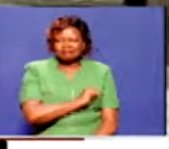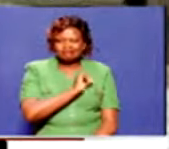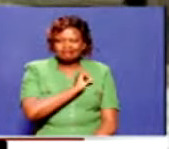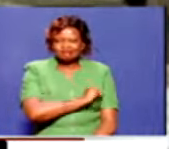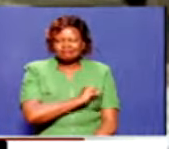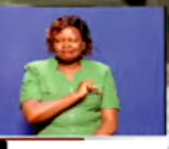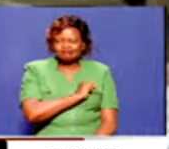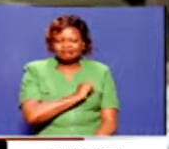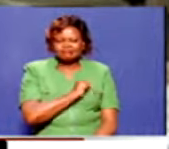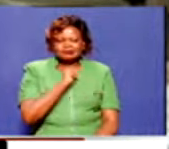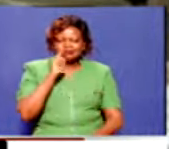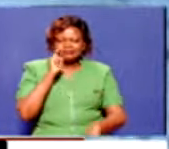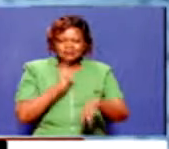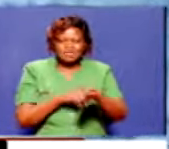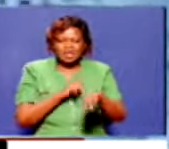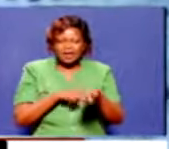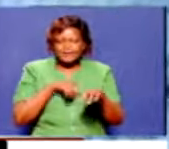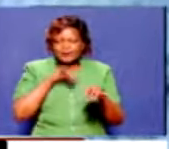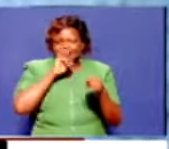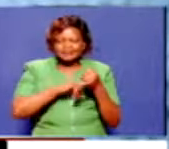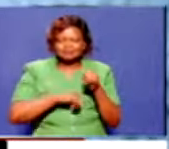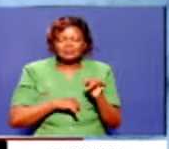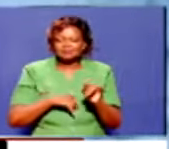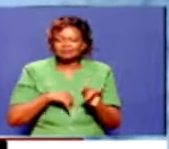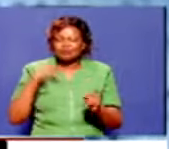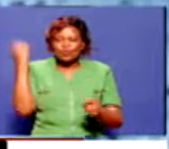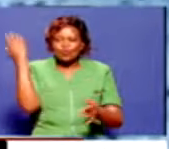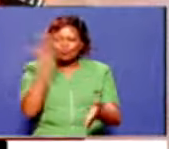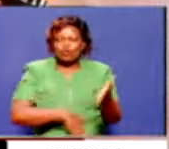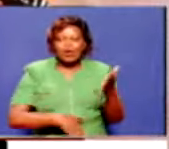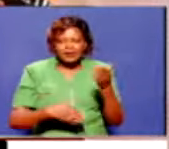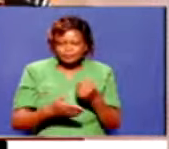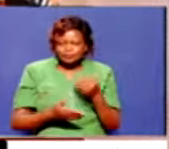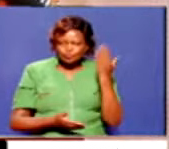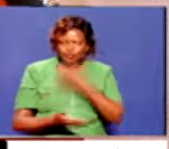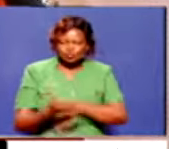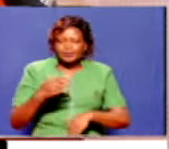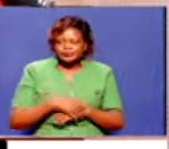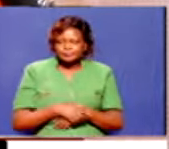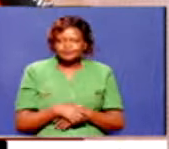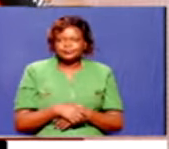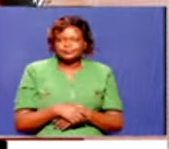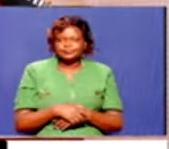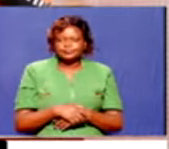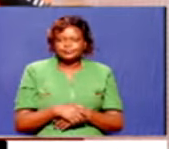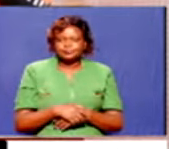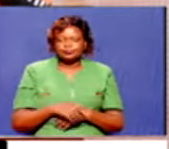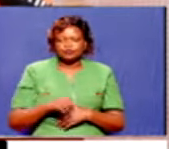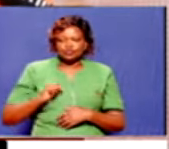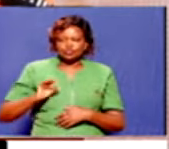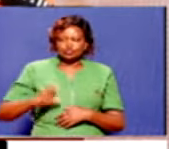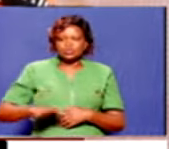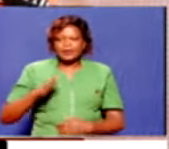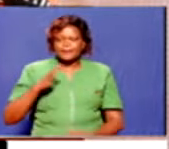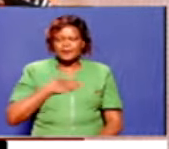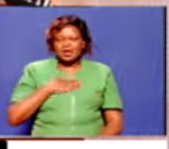baada ya kushambuliwa na mumewe ambaye anasemekana kumkata mikono. Nilipata mtoto wangu akiwa chini.